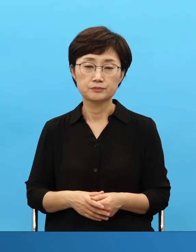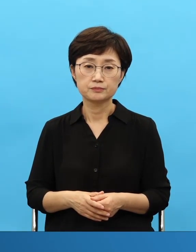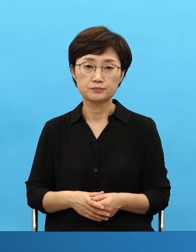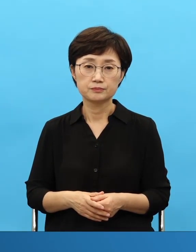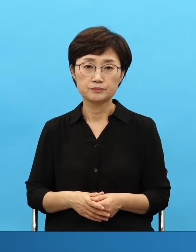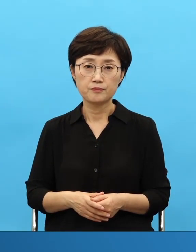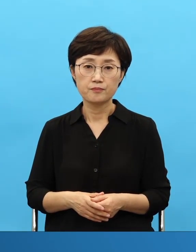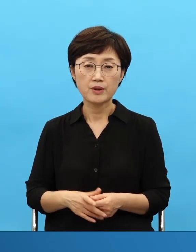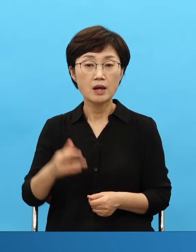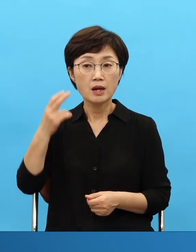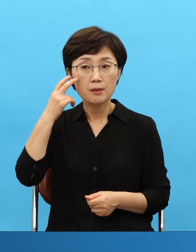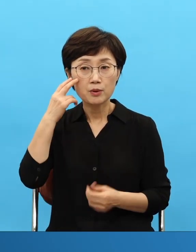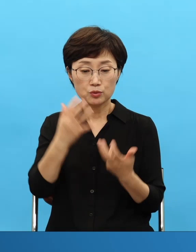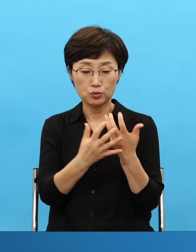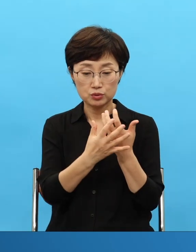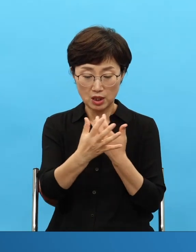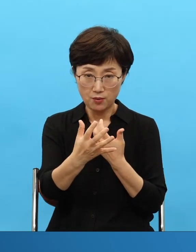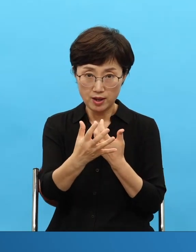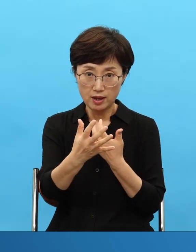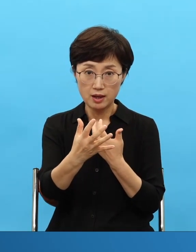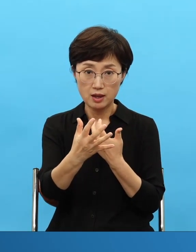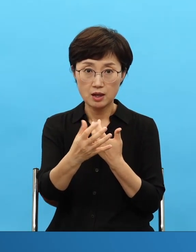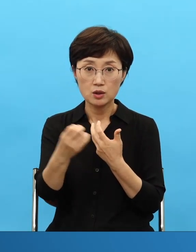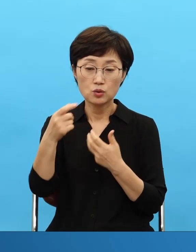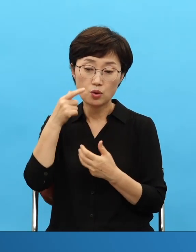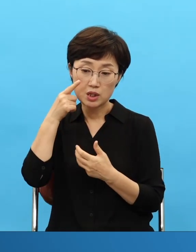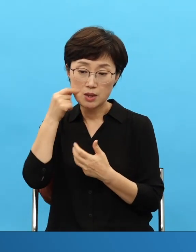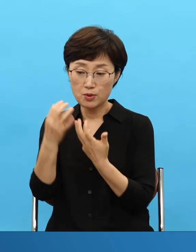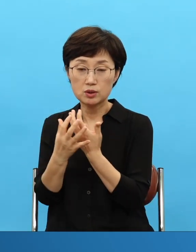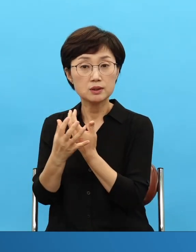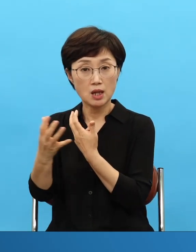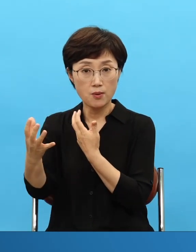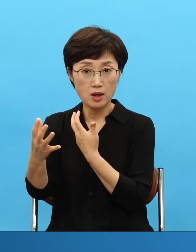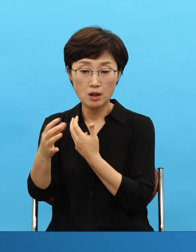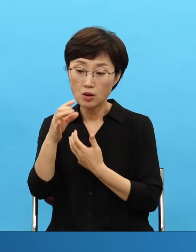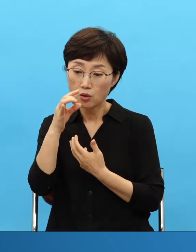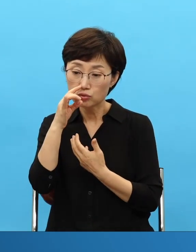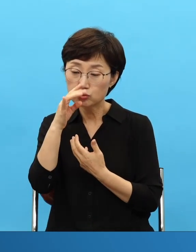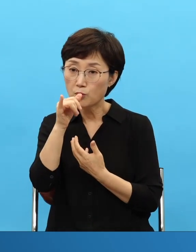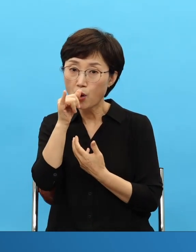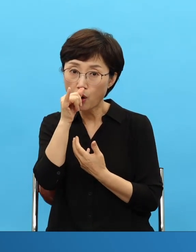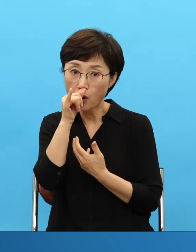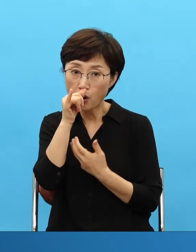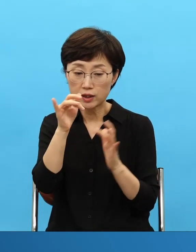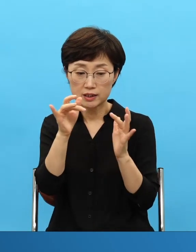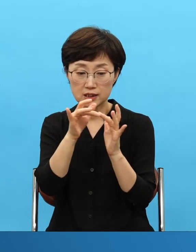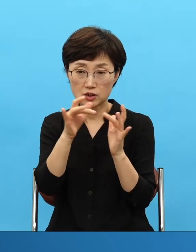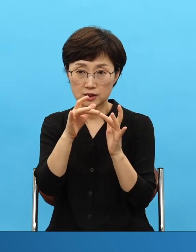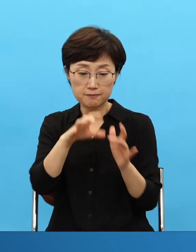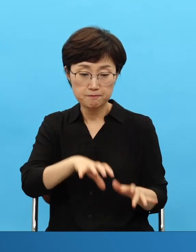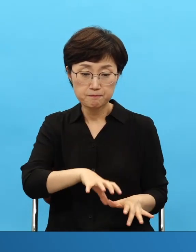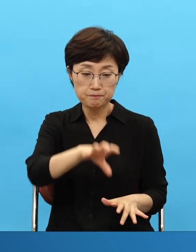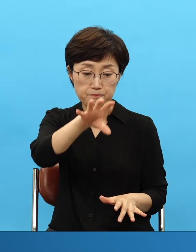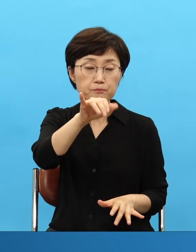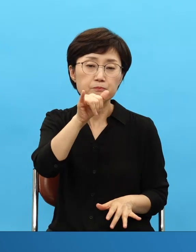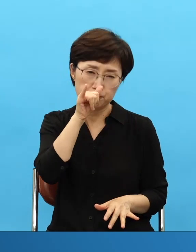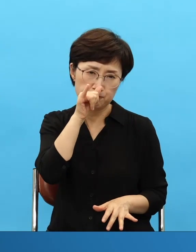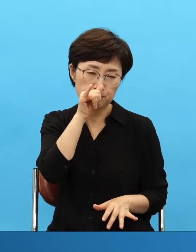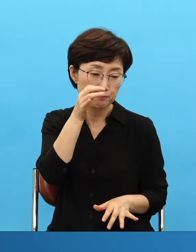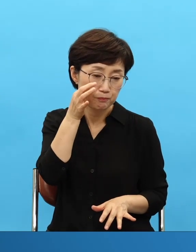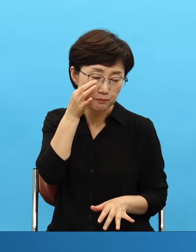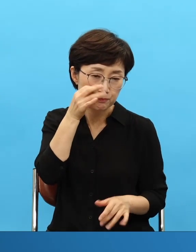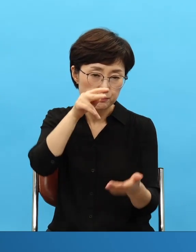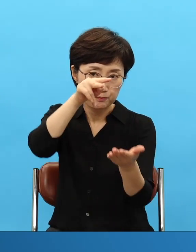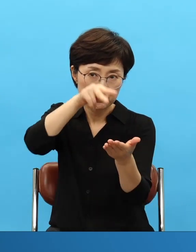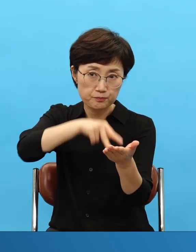북미주 산업인 대회와 미주대학 수련회, 일본 전도 집회에 관한 자세한 안내문은 위아.kr 해외 집회